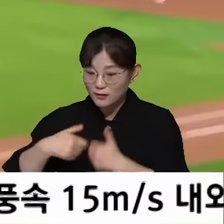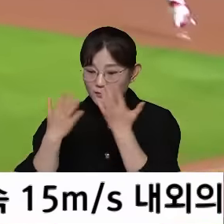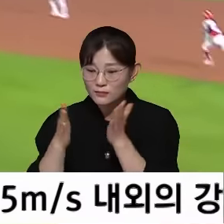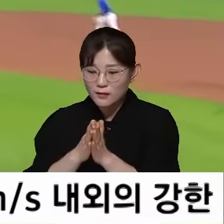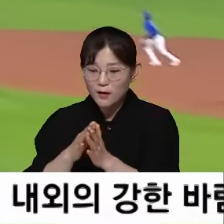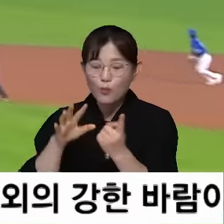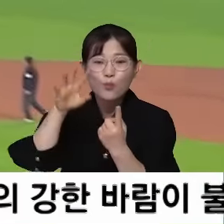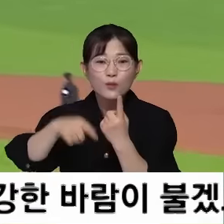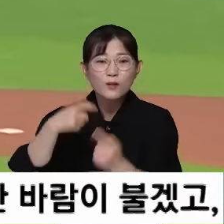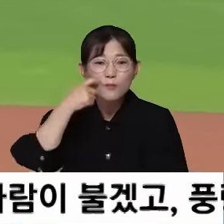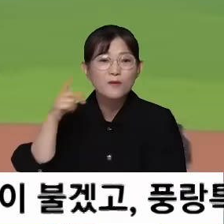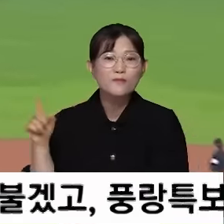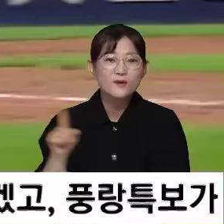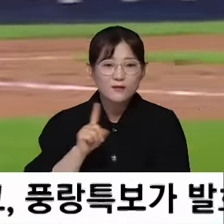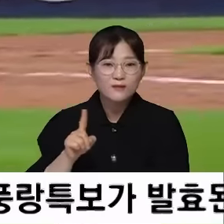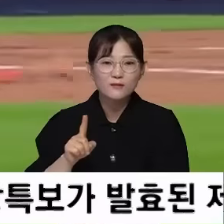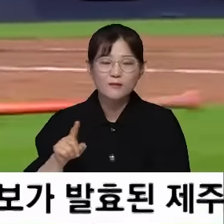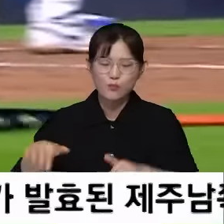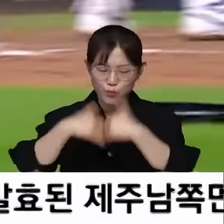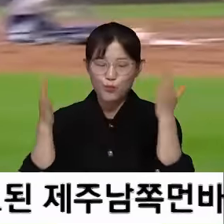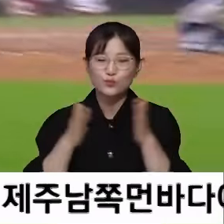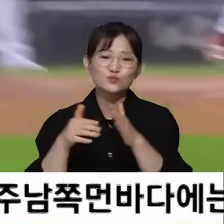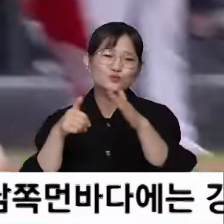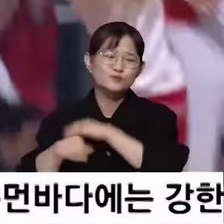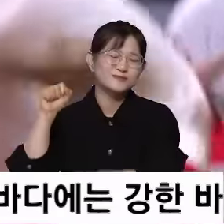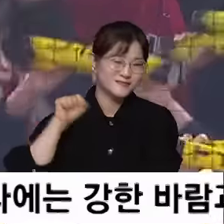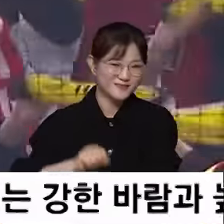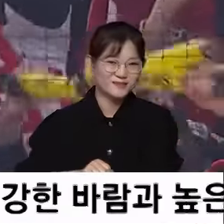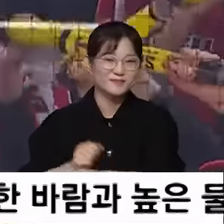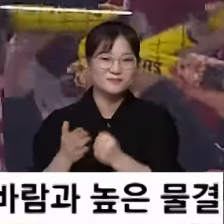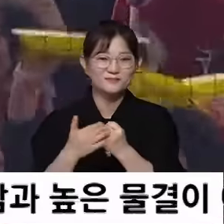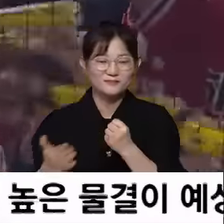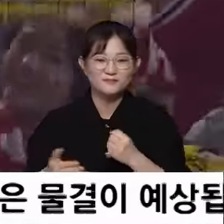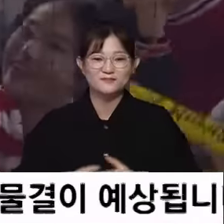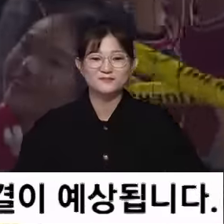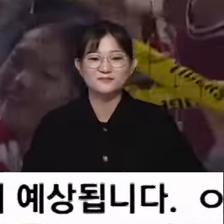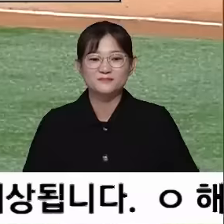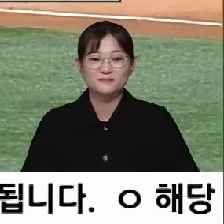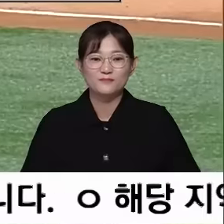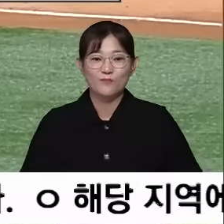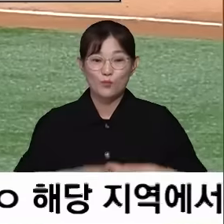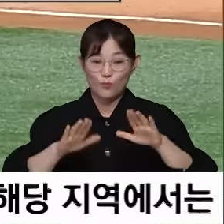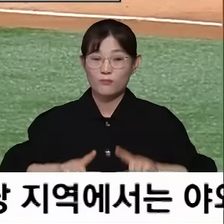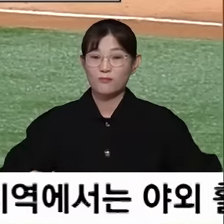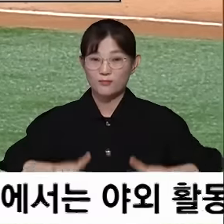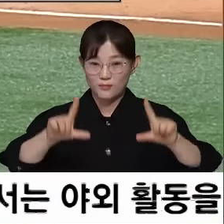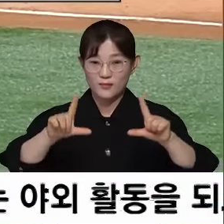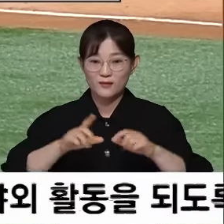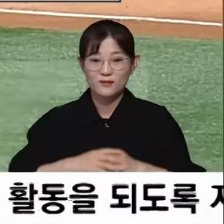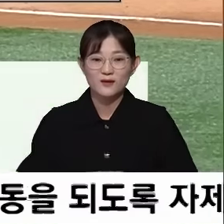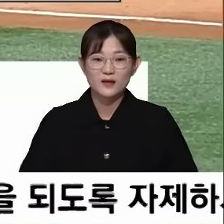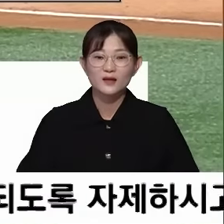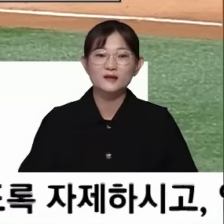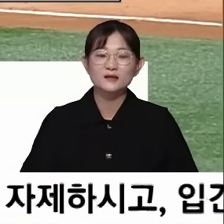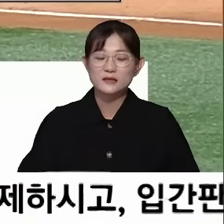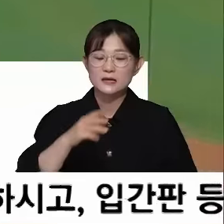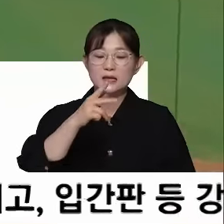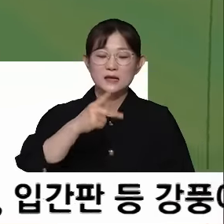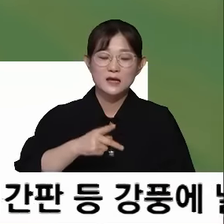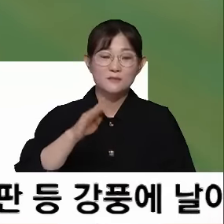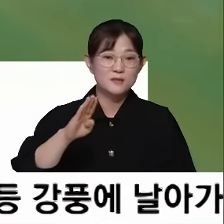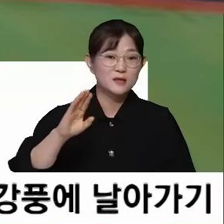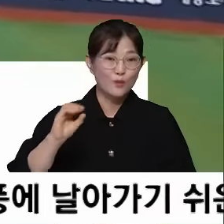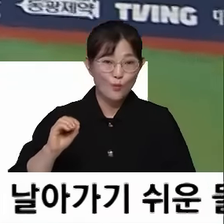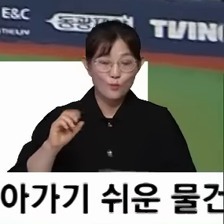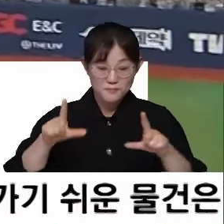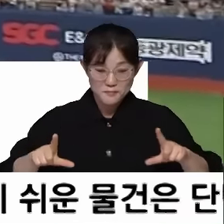일군 배경에는 선수들의 고른 활약을 빼놓을 수 없습니다. 올 시즌 기아 타이거즈를 넘어 KBO